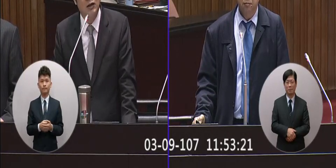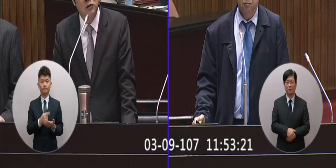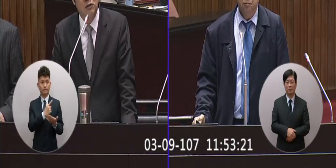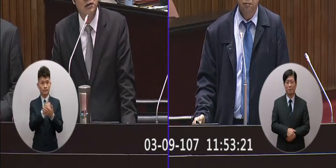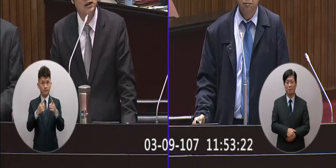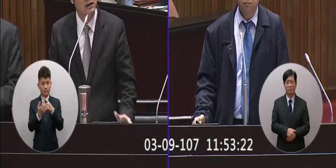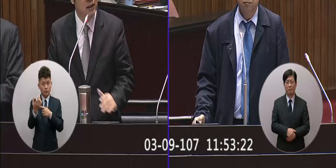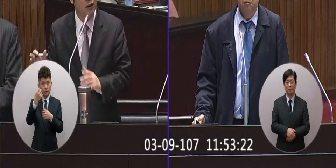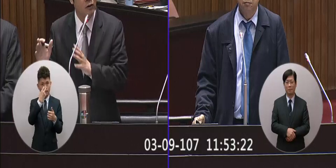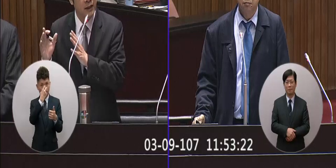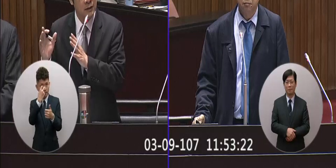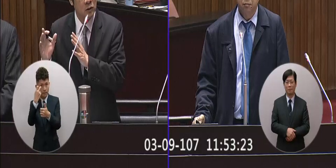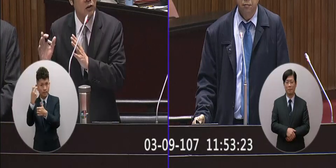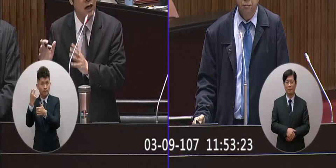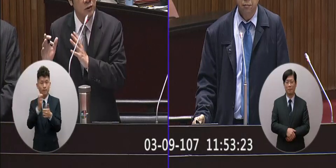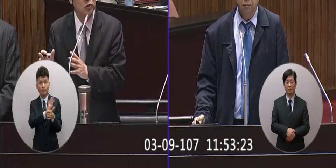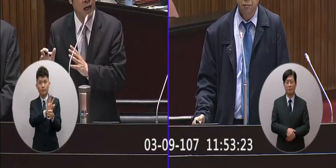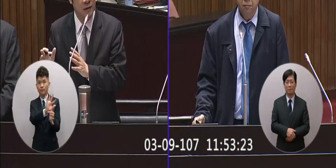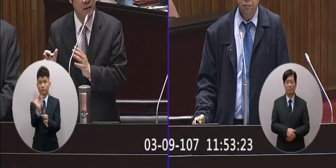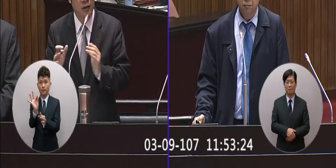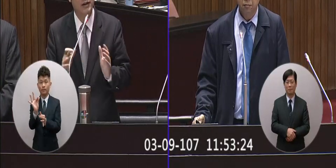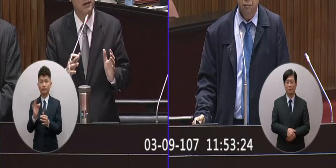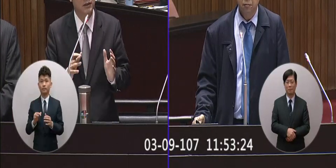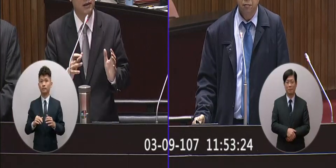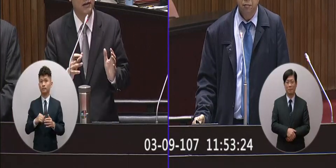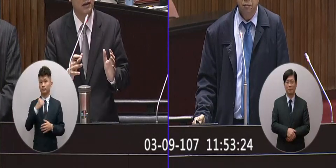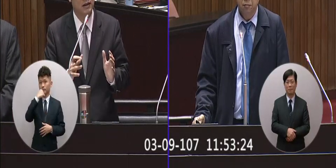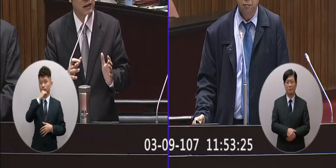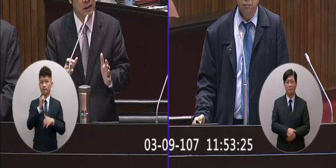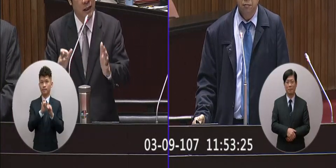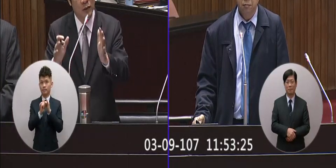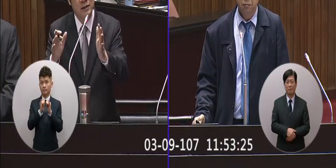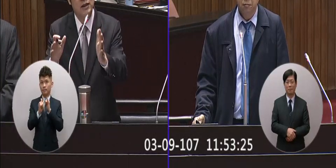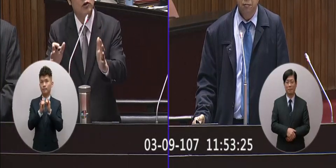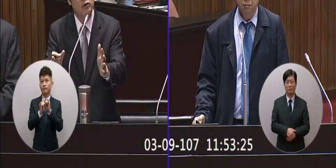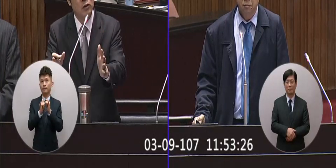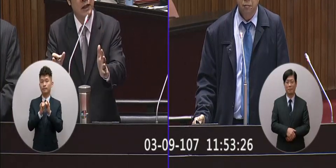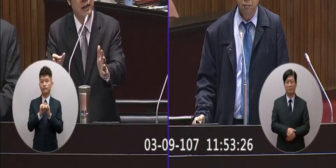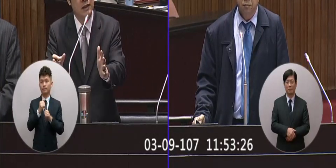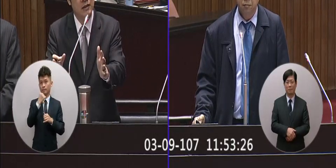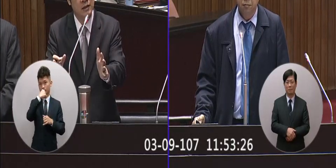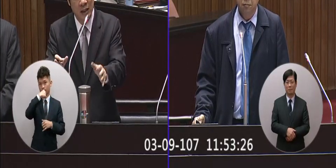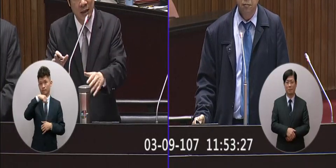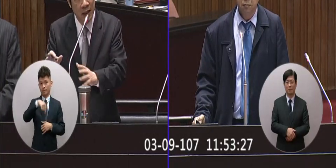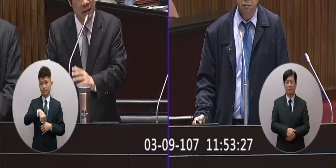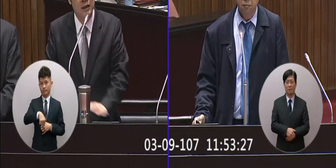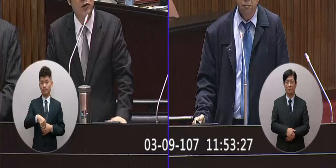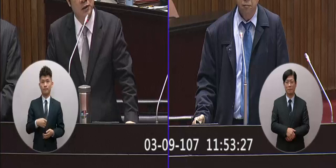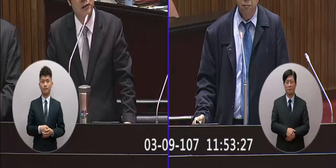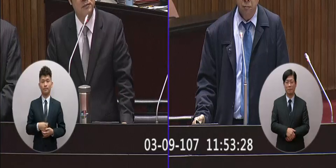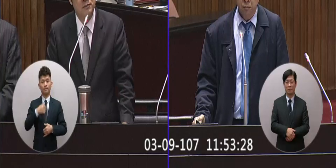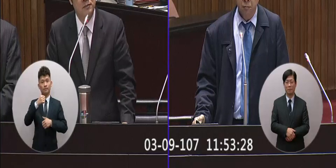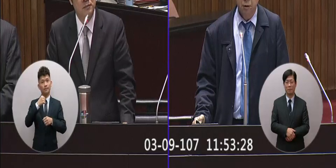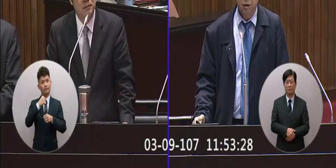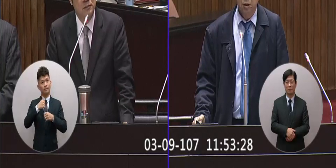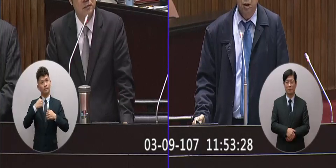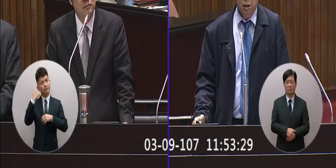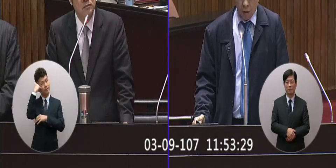人权的照顾，也予咱国家的主人、台湾人民，伫台湾这个国度内底会当安居乐